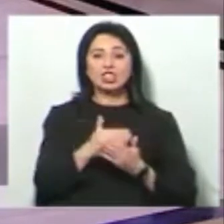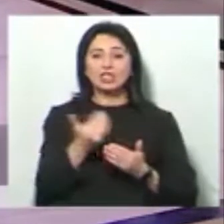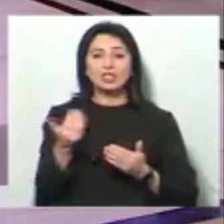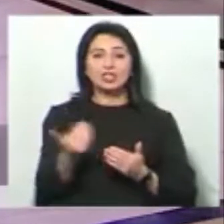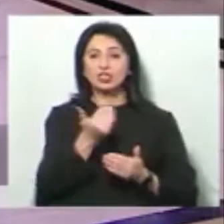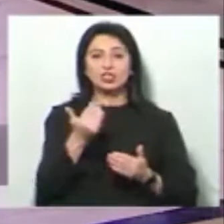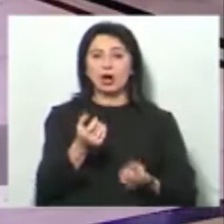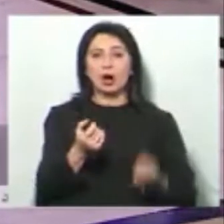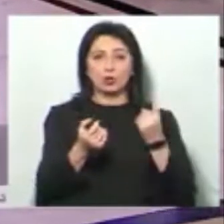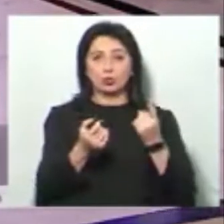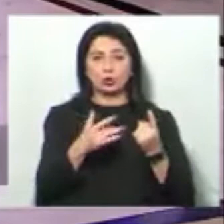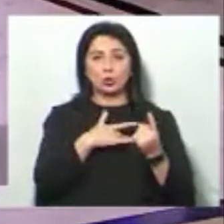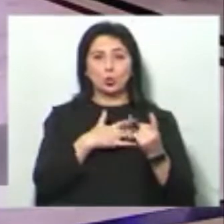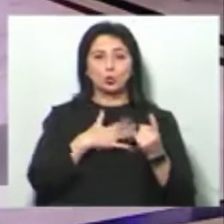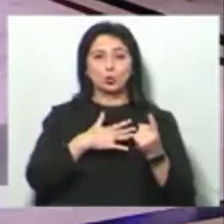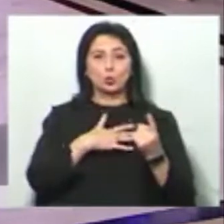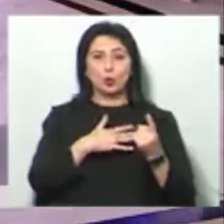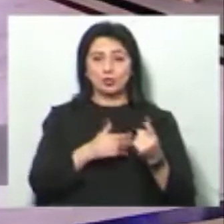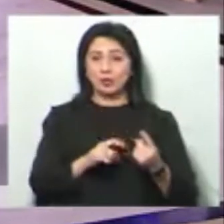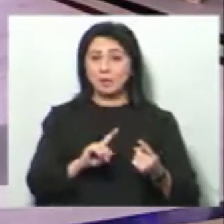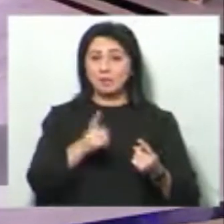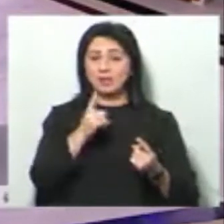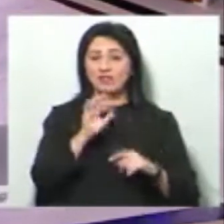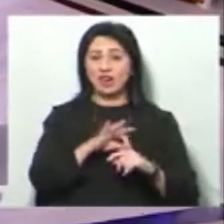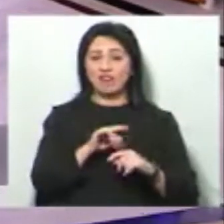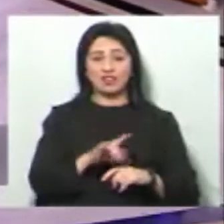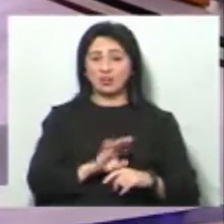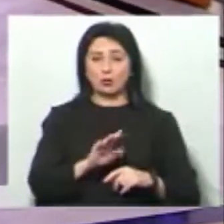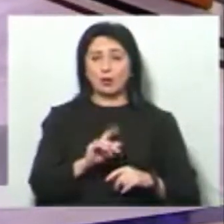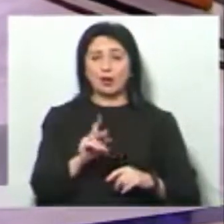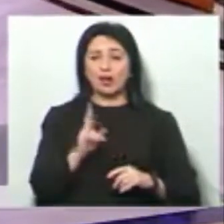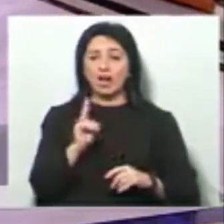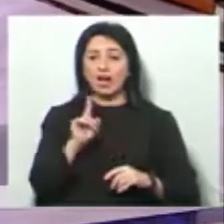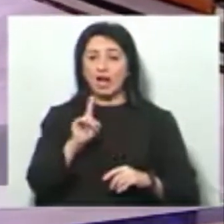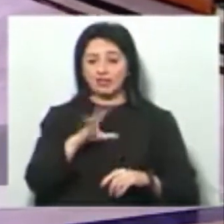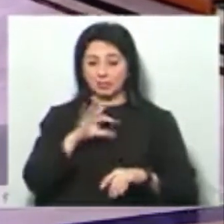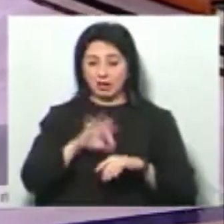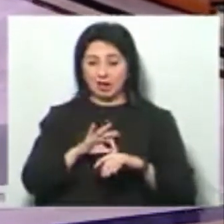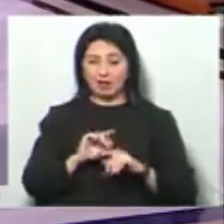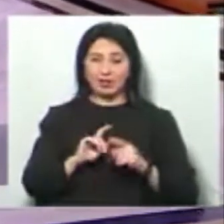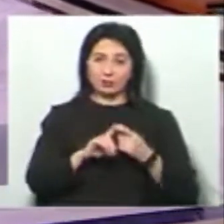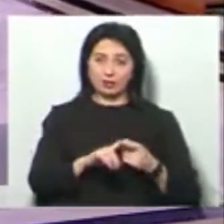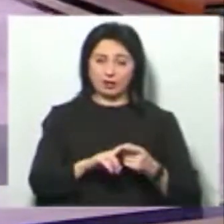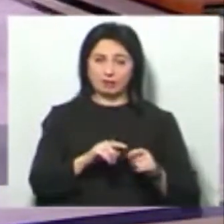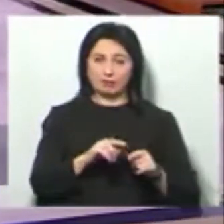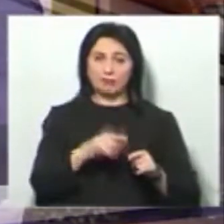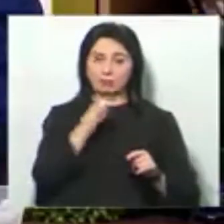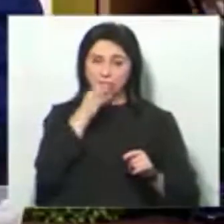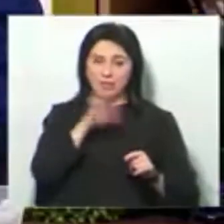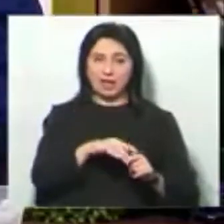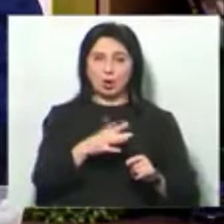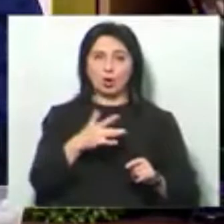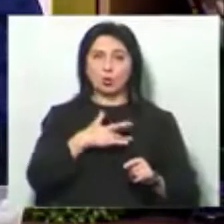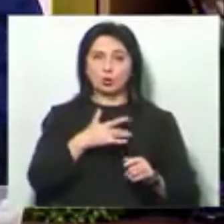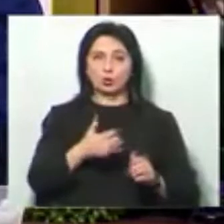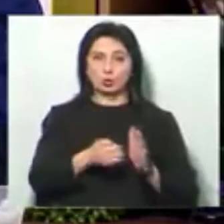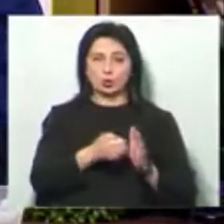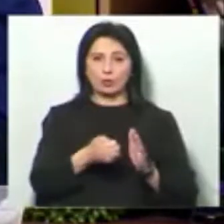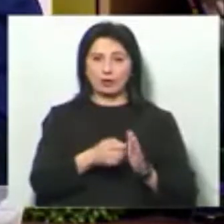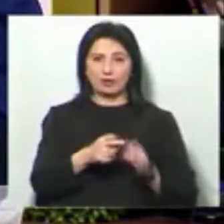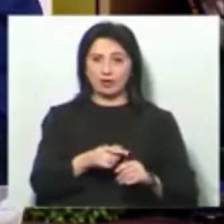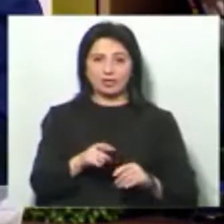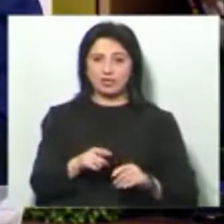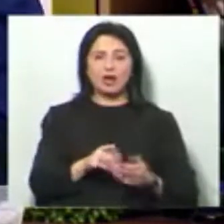Es erti, rats unda daimakhsoros maqorebelma, meore tken brzanet rom es ari kronikuli daavadeba, romelits ar aris